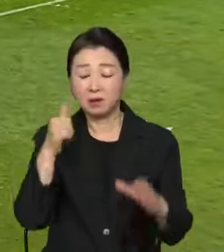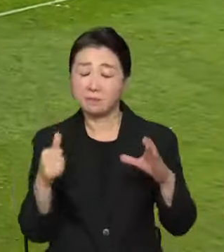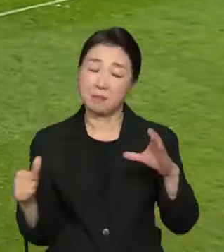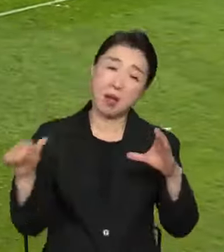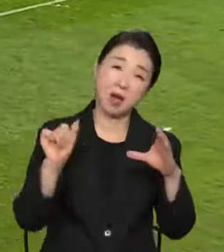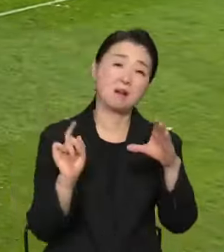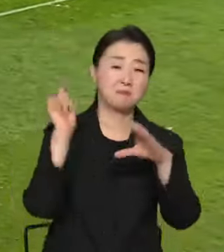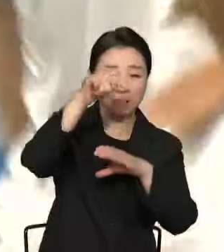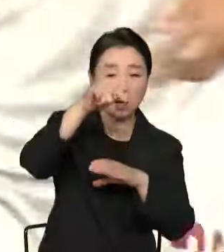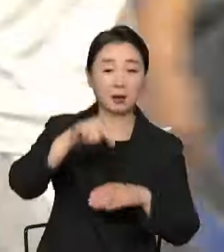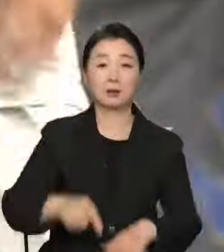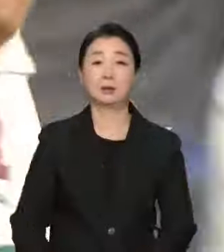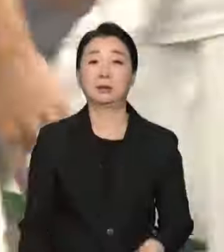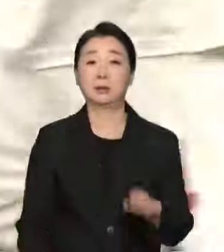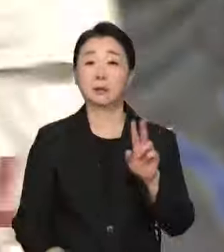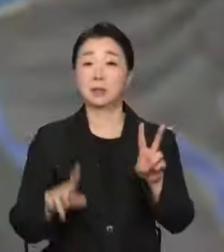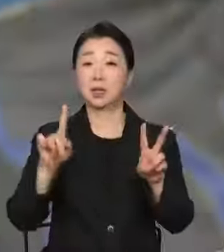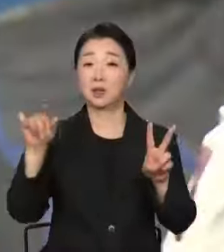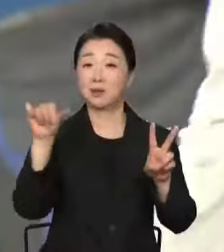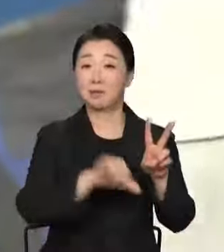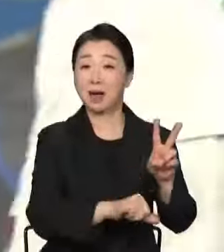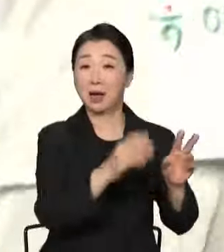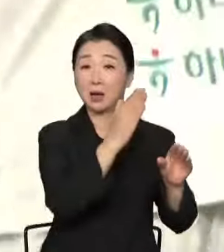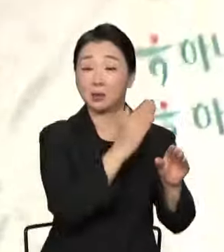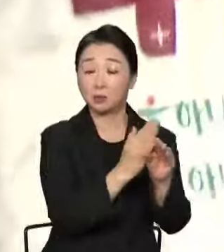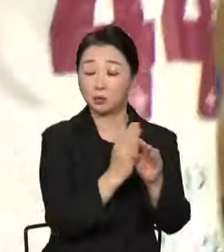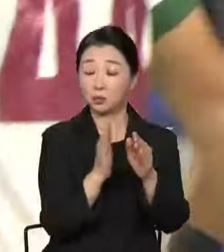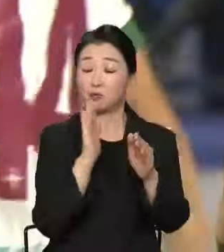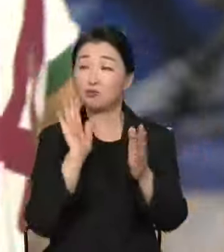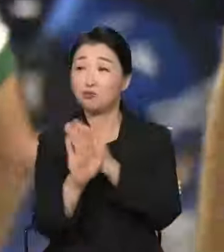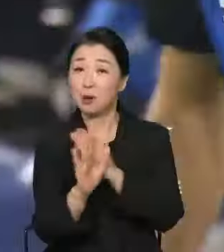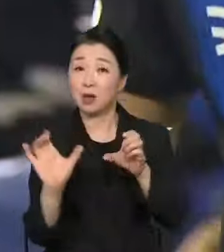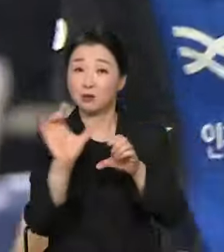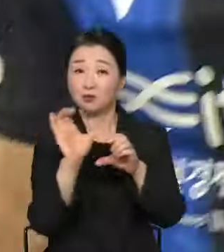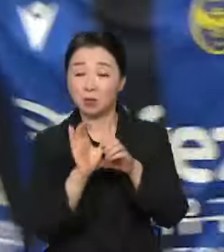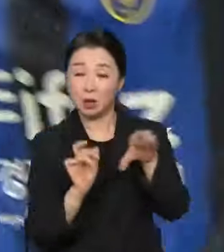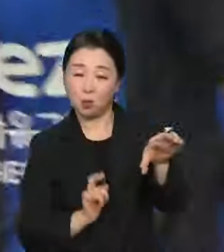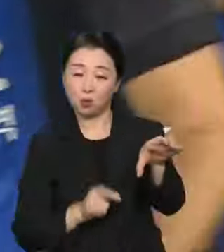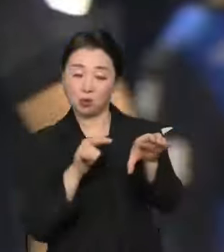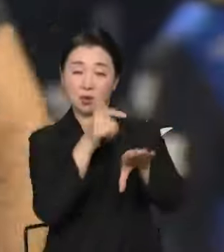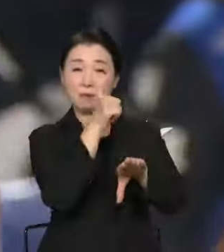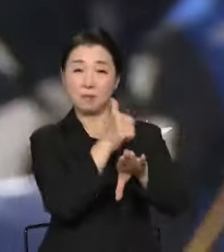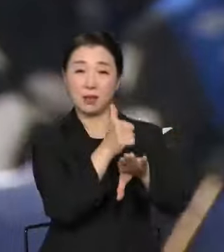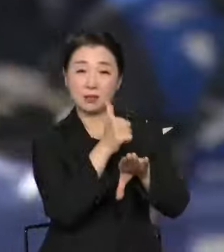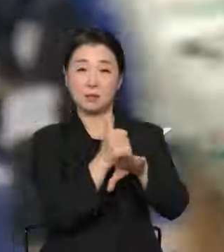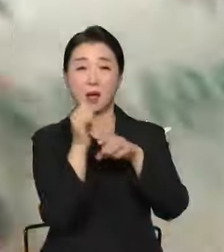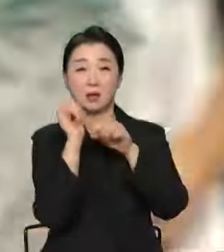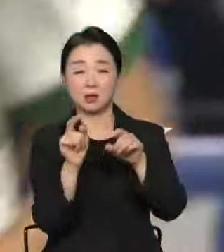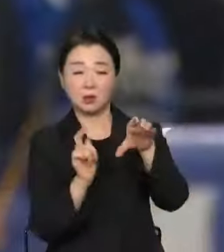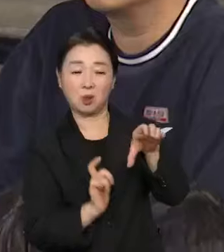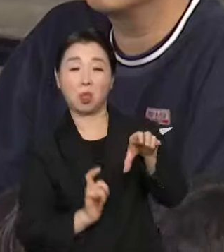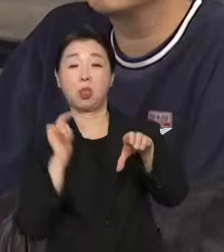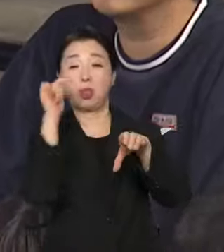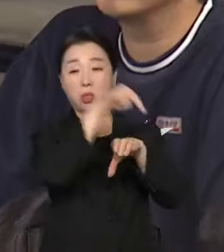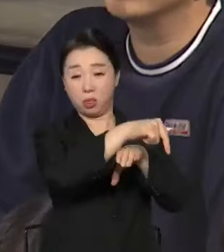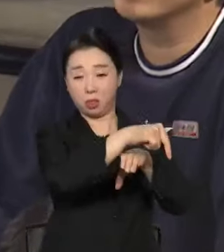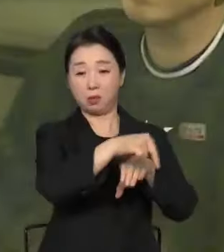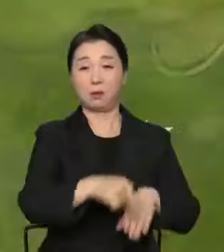헤 2대 1로 뒤지는 후반 추가시간 코너 킥으로 얻은 마지막 기회도 골문 위로 넘어가